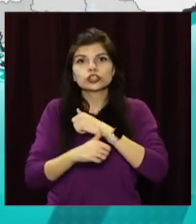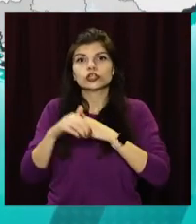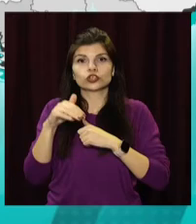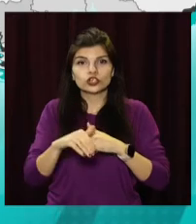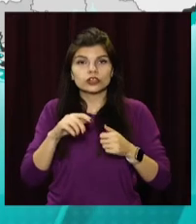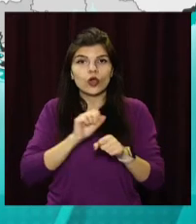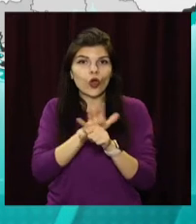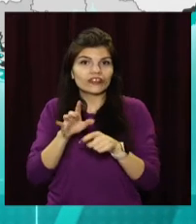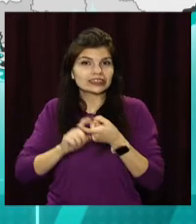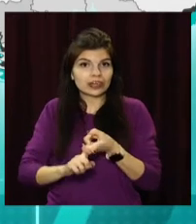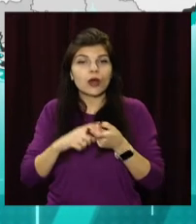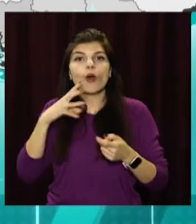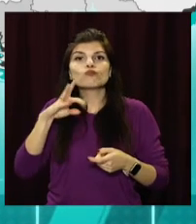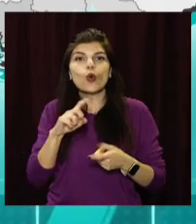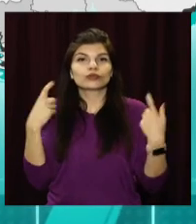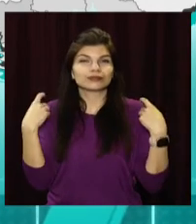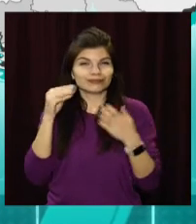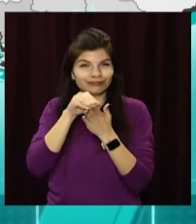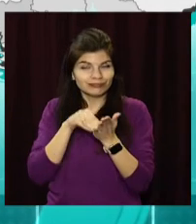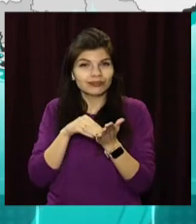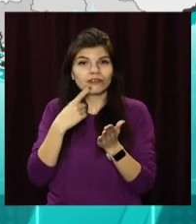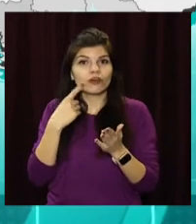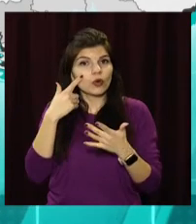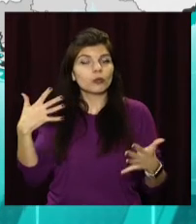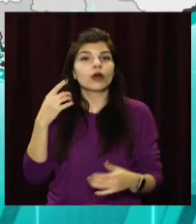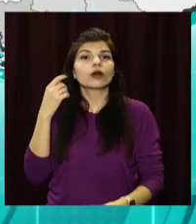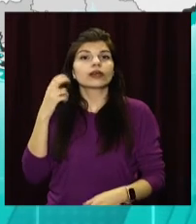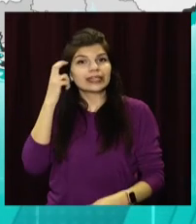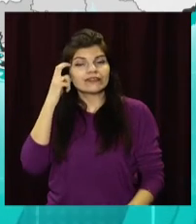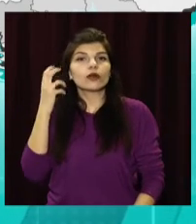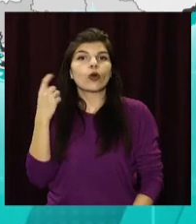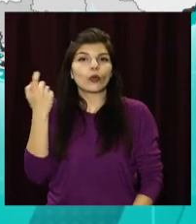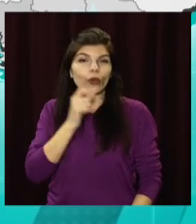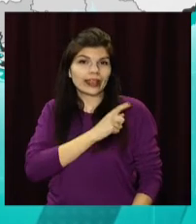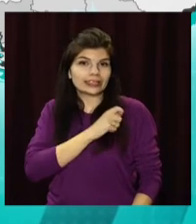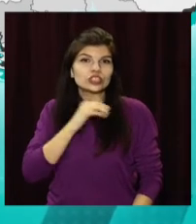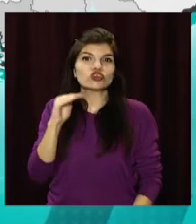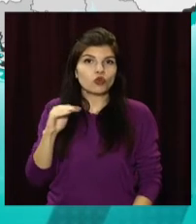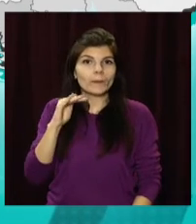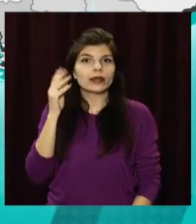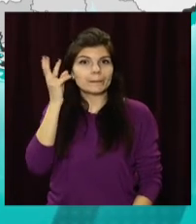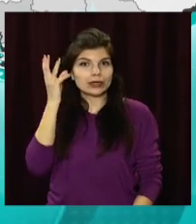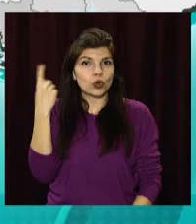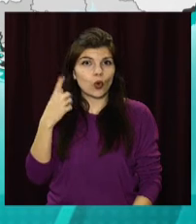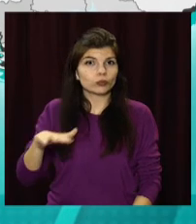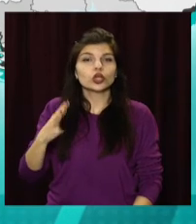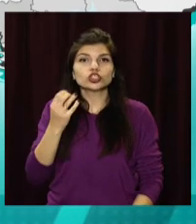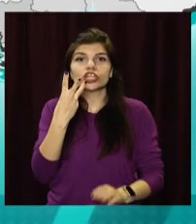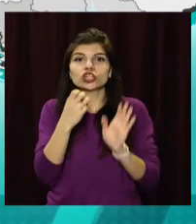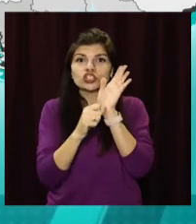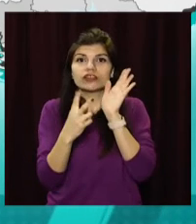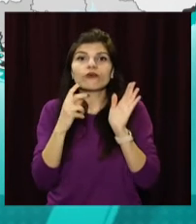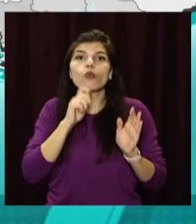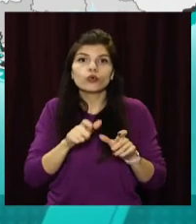Україні виявили понад 16 тисяч нових ковід-заражень. За даними МОЗ, найбільше у столиці – Одеській, Житомирській, Львівській та Хмельницькій